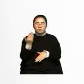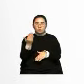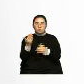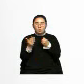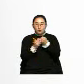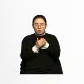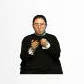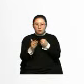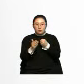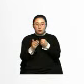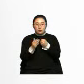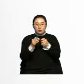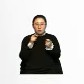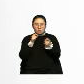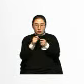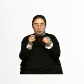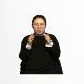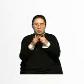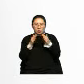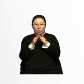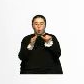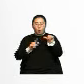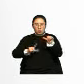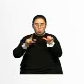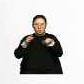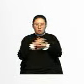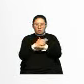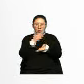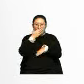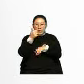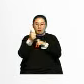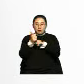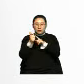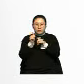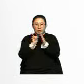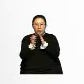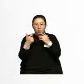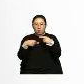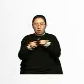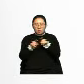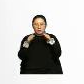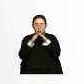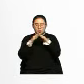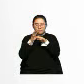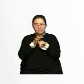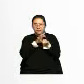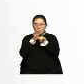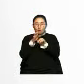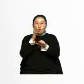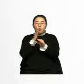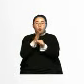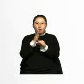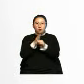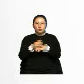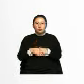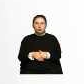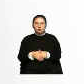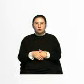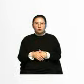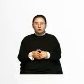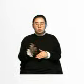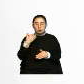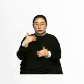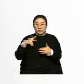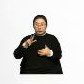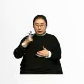때문에 접촉자 로 분류돼 지난 5일부터 외할아버지를 포함한 가족들과 함께 작가 경리 중이었습니다 그런데